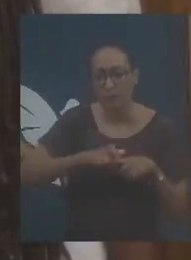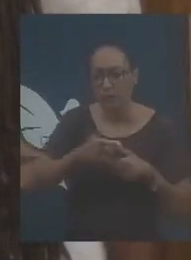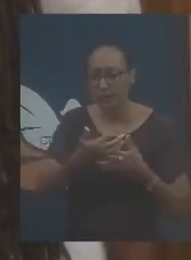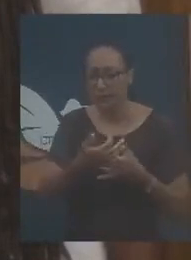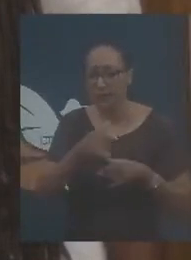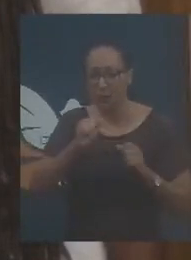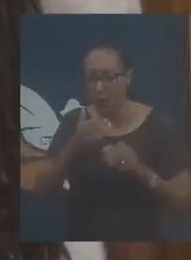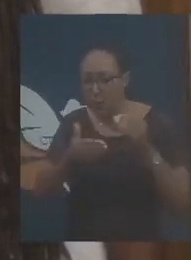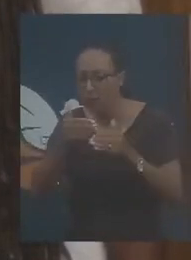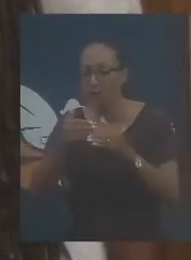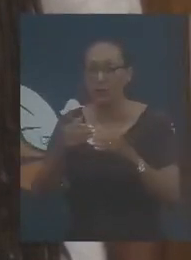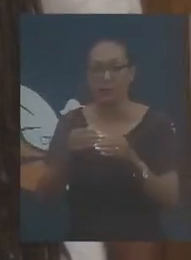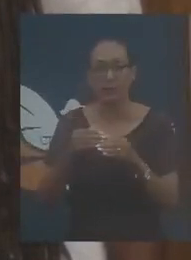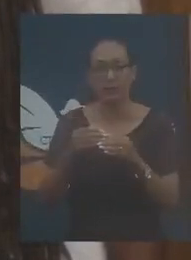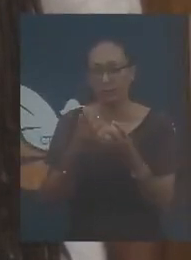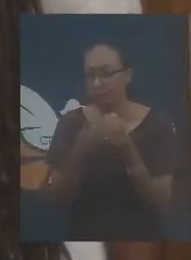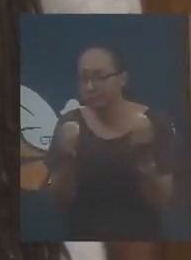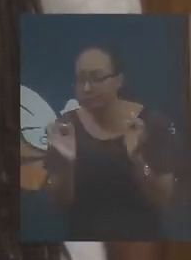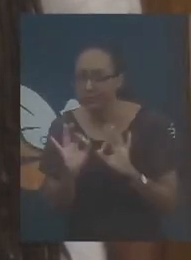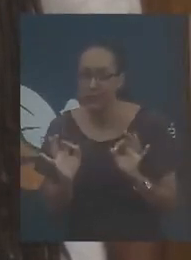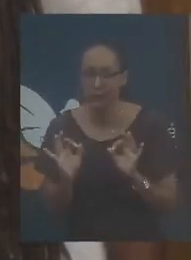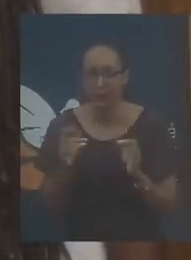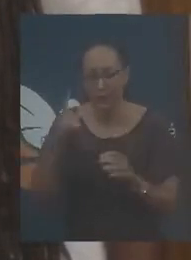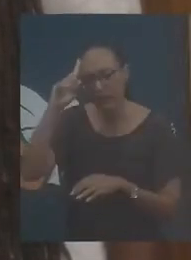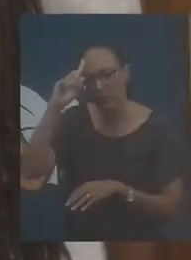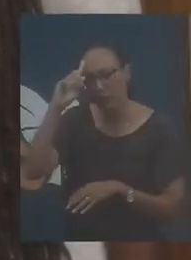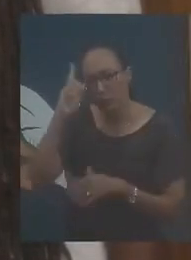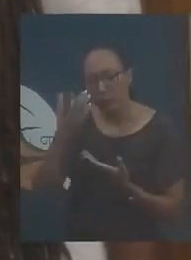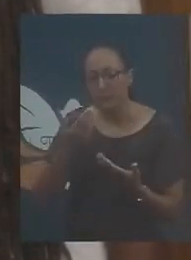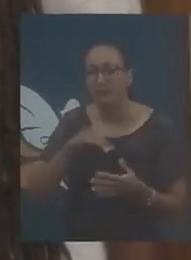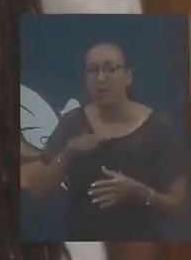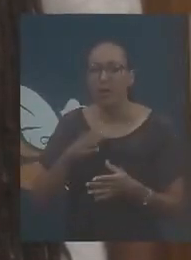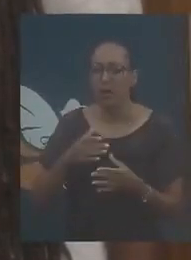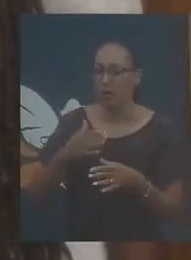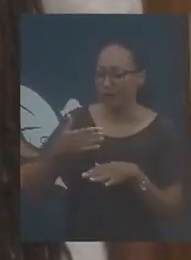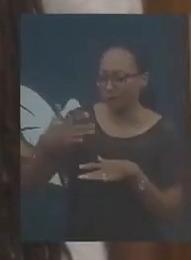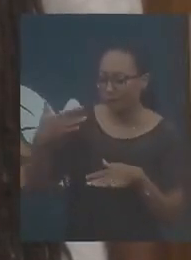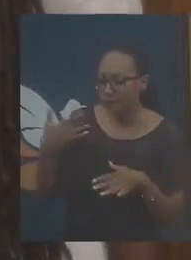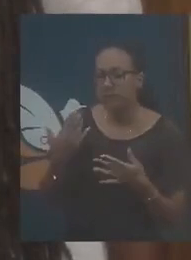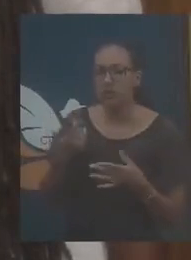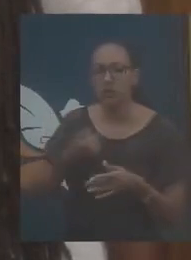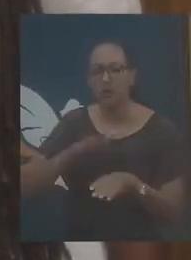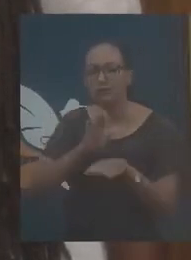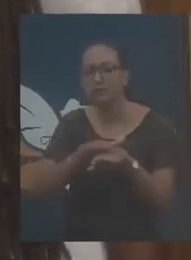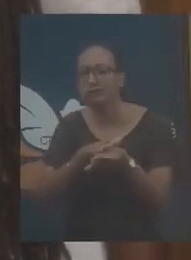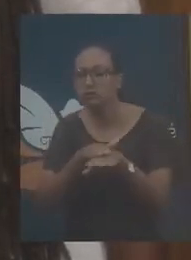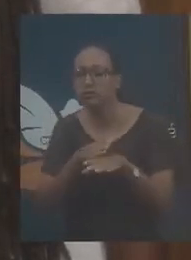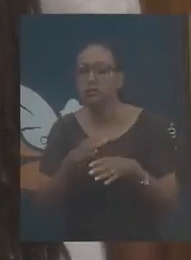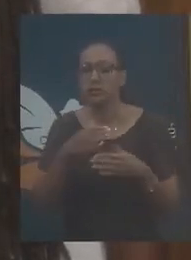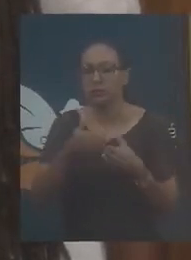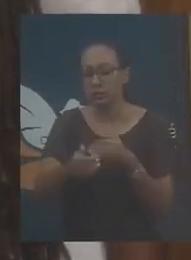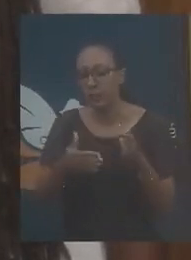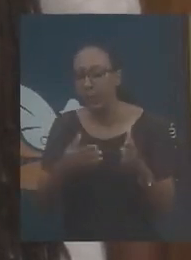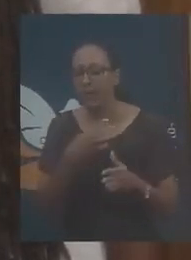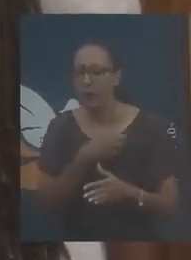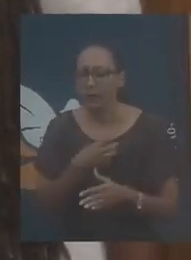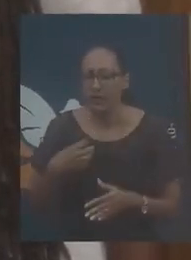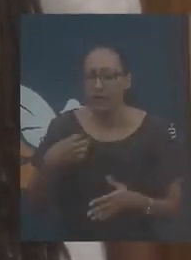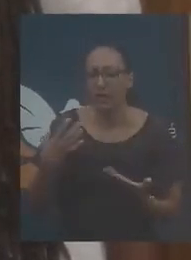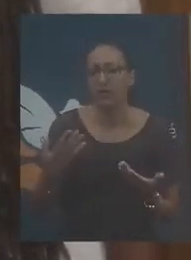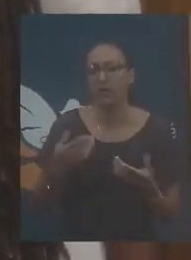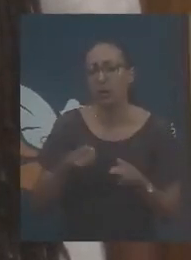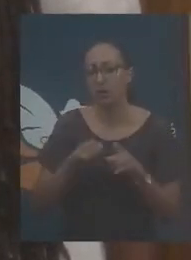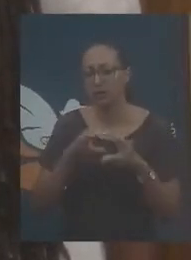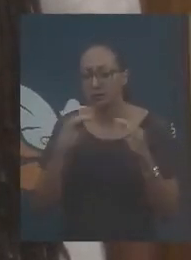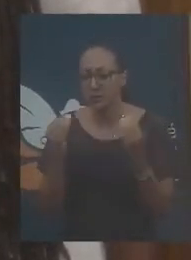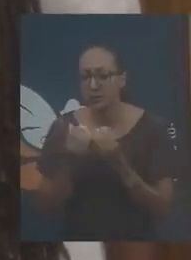Pourquoi? Parce que depuis un certain moment, nous avons alerté la Chambre des notaires, nous avons alerté la CTM, qui était encore la